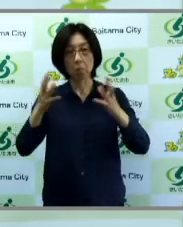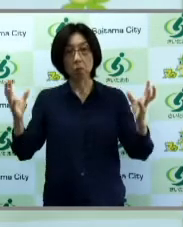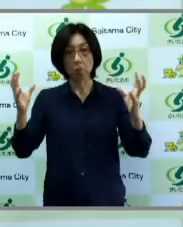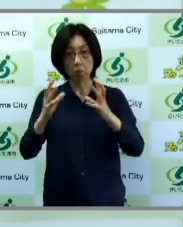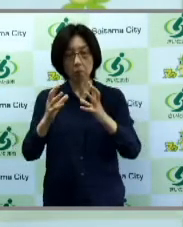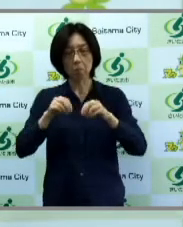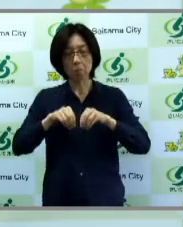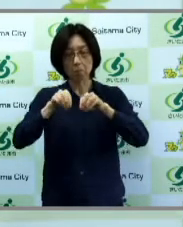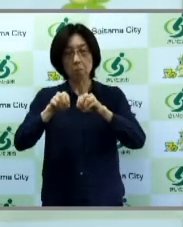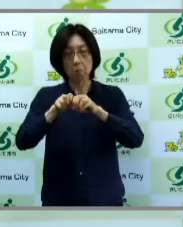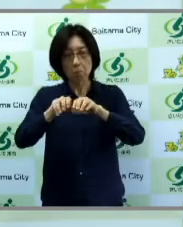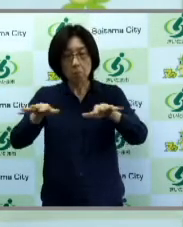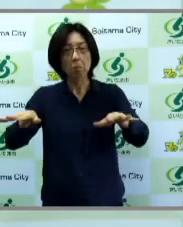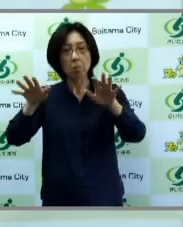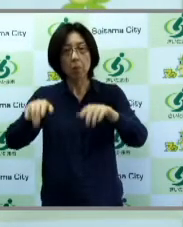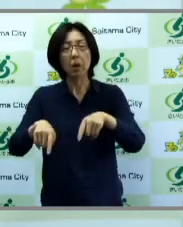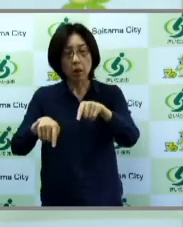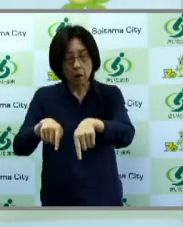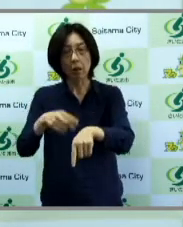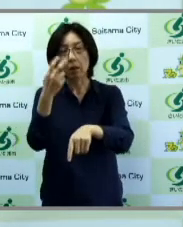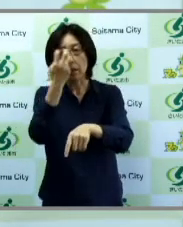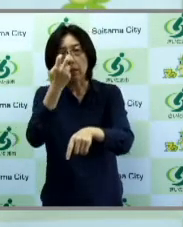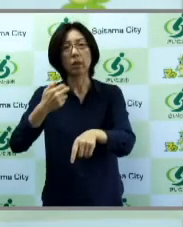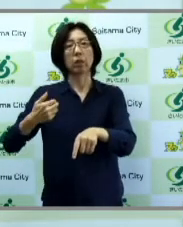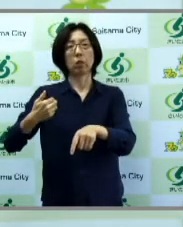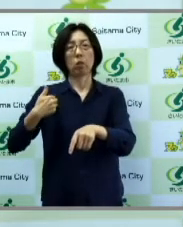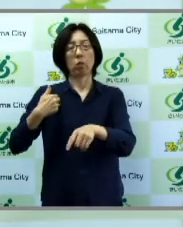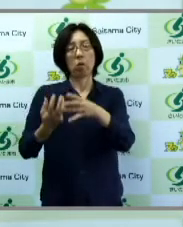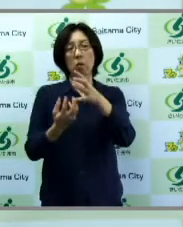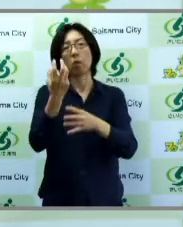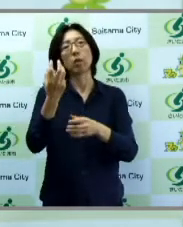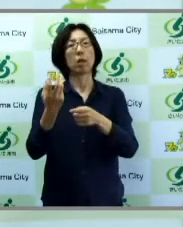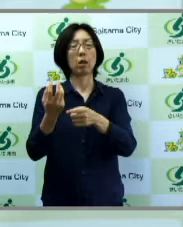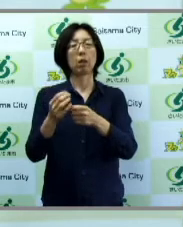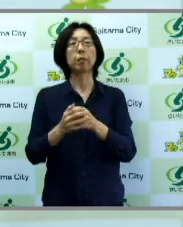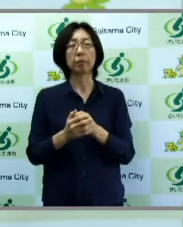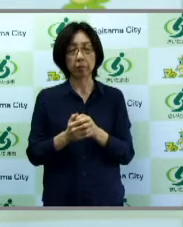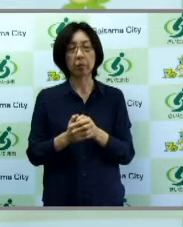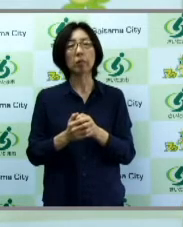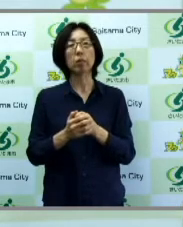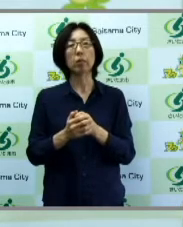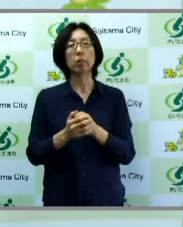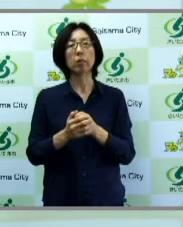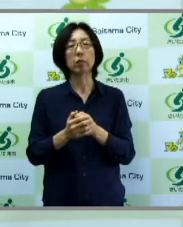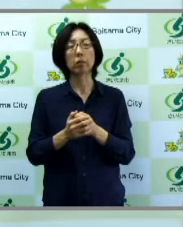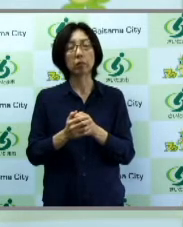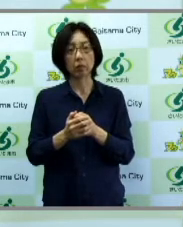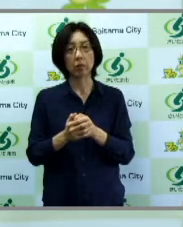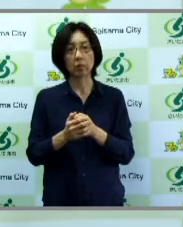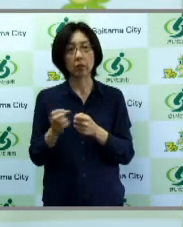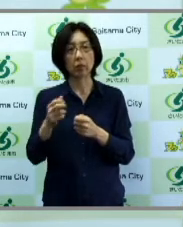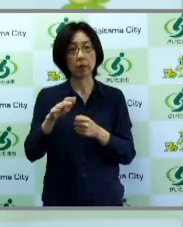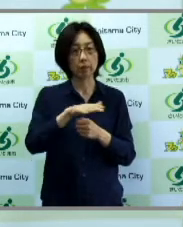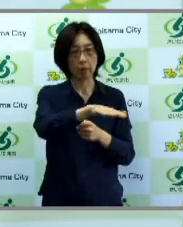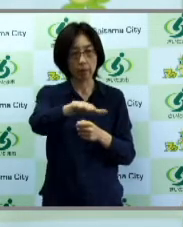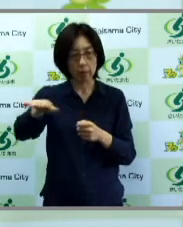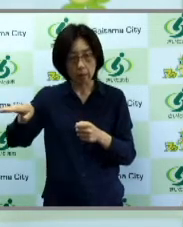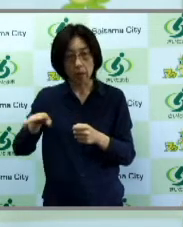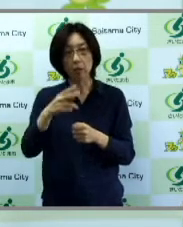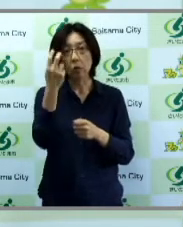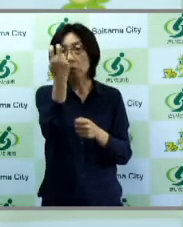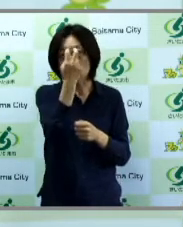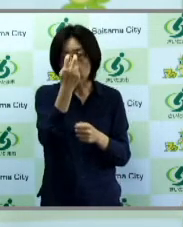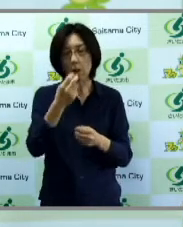でいることもあって、まあ、検査そのものもございますけれども、この疫学調査等についてですね、これもしっかり抑え